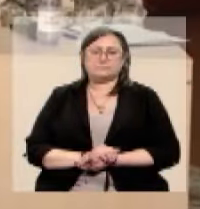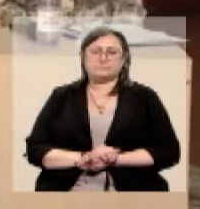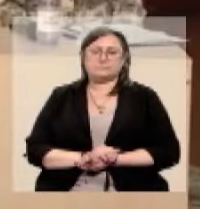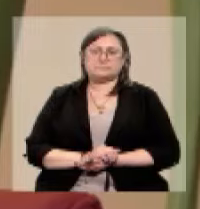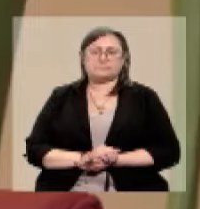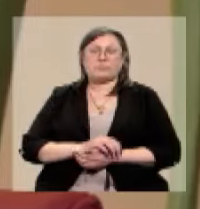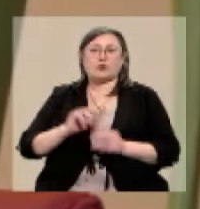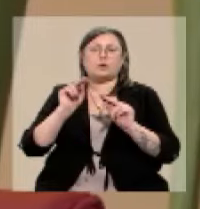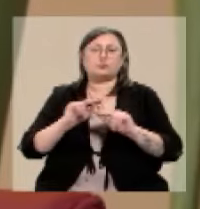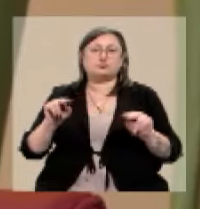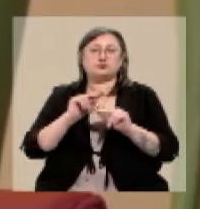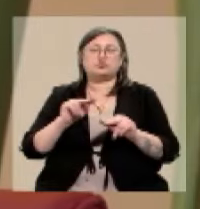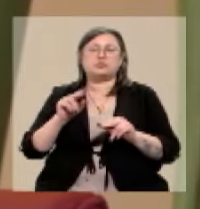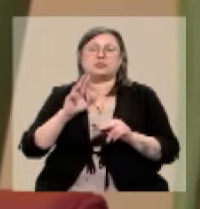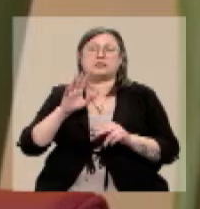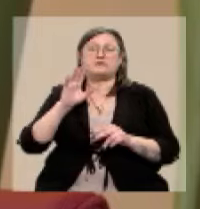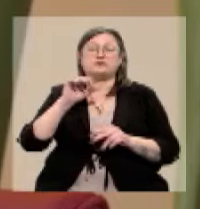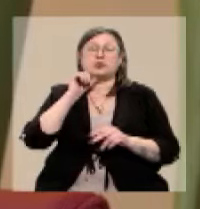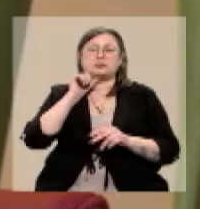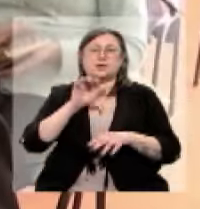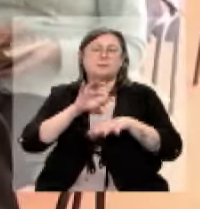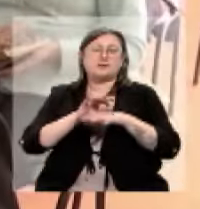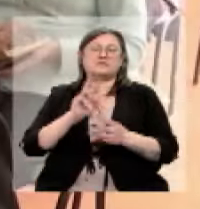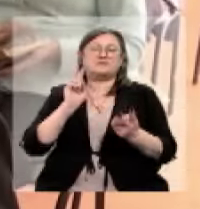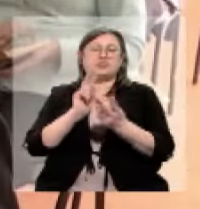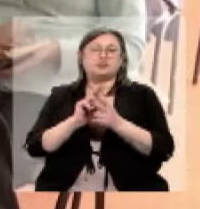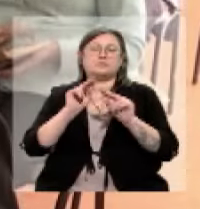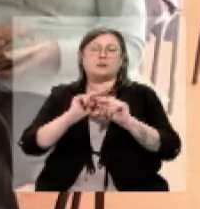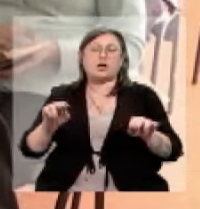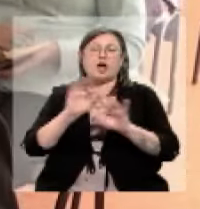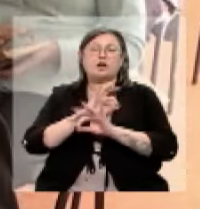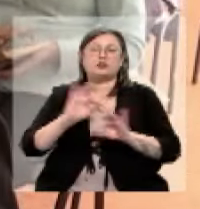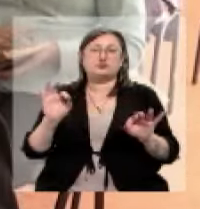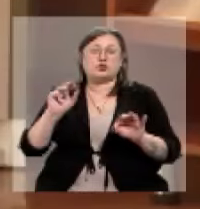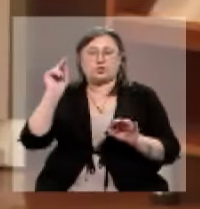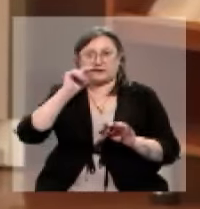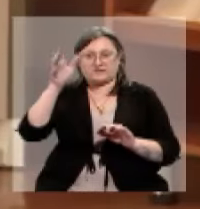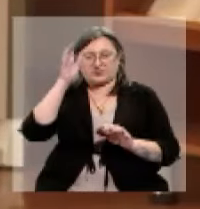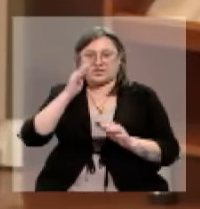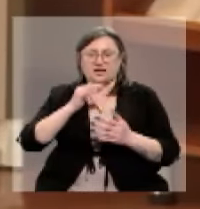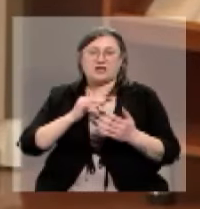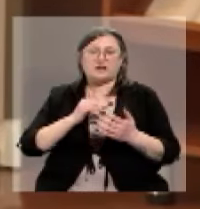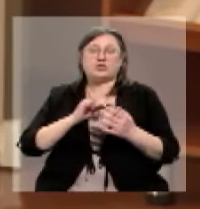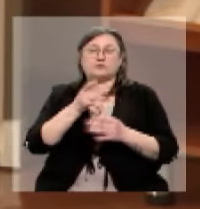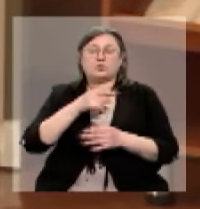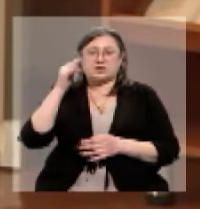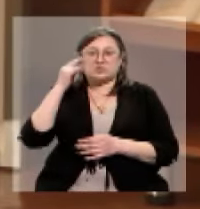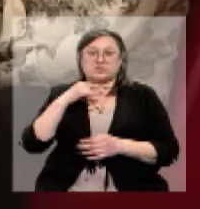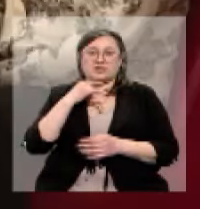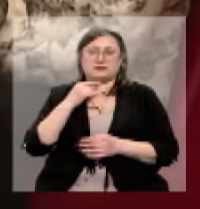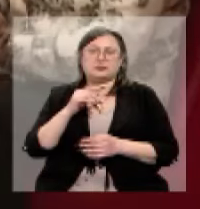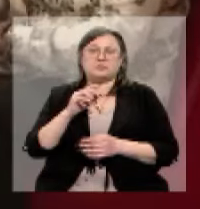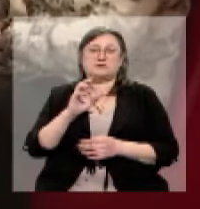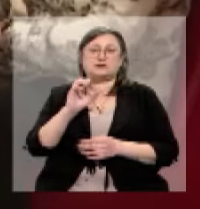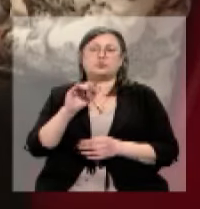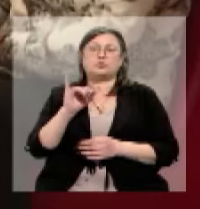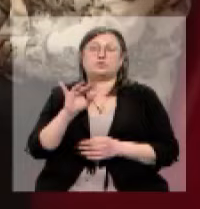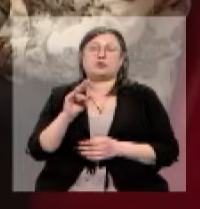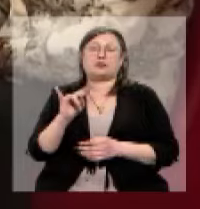Ұстаздық еткен жалықпас. Қостанайда Қазақстан Республикасы білім беру ісінің үздігі педагог Биялаш Сүйенкинамен кездесу